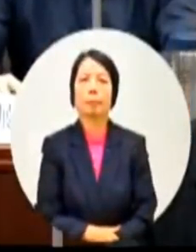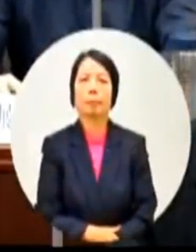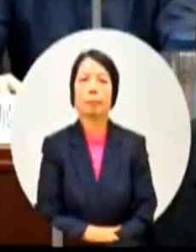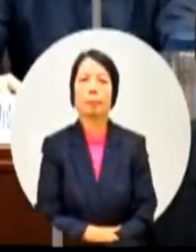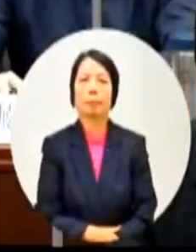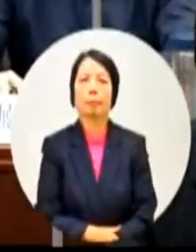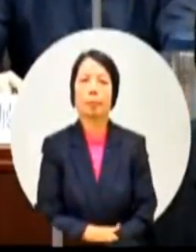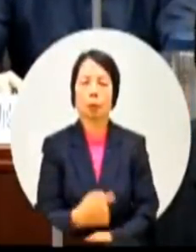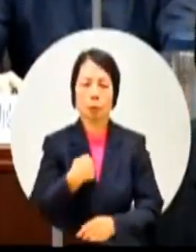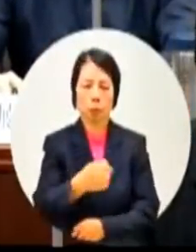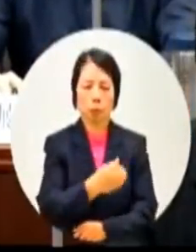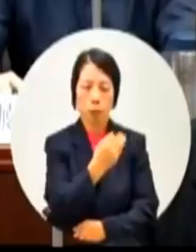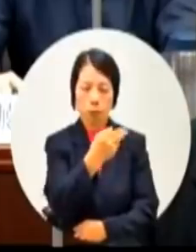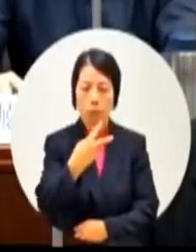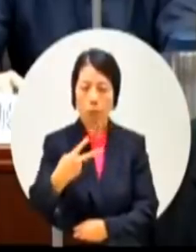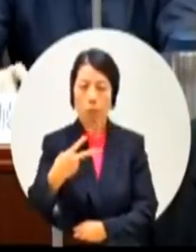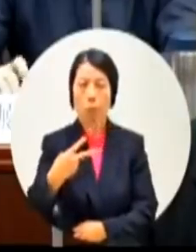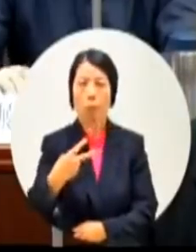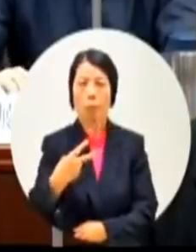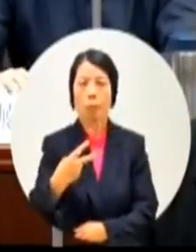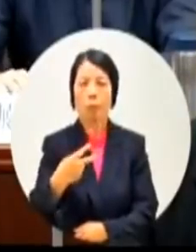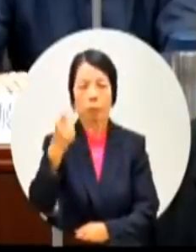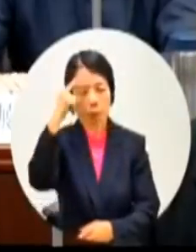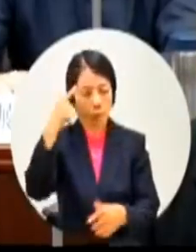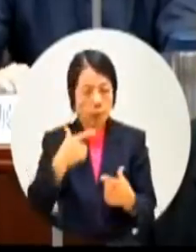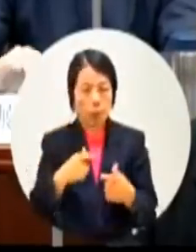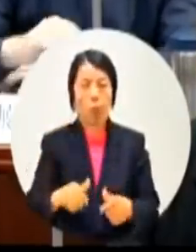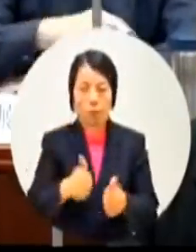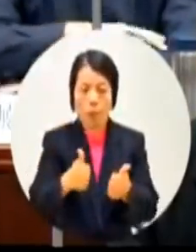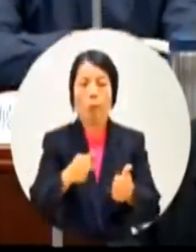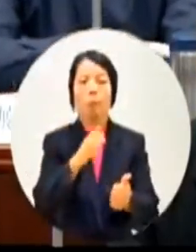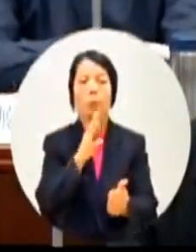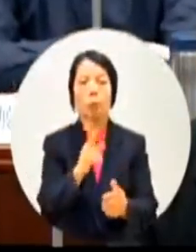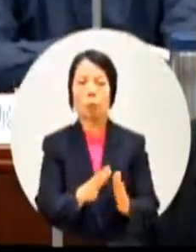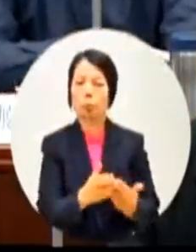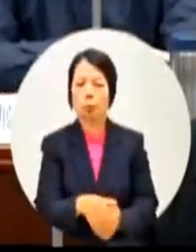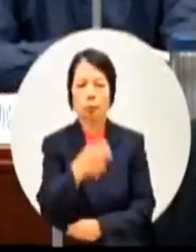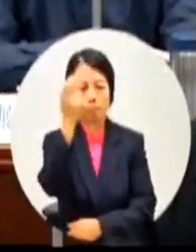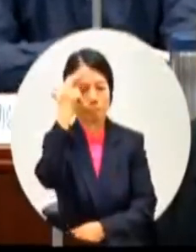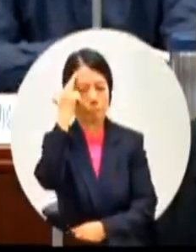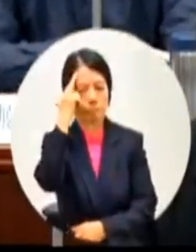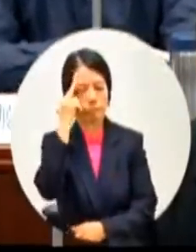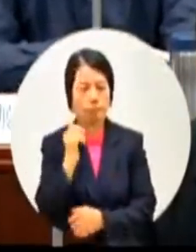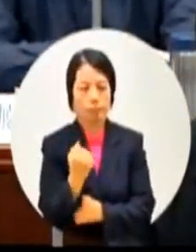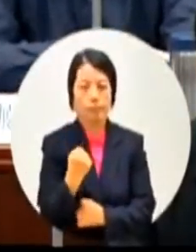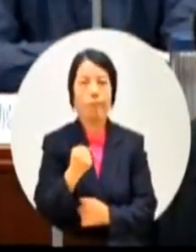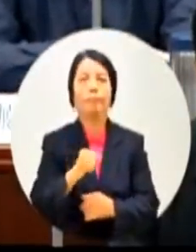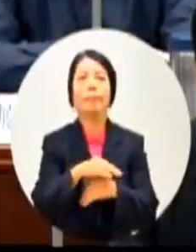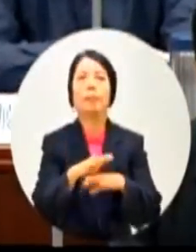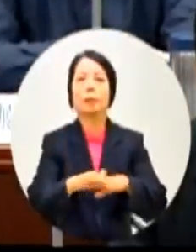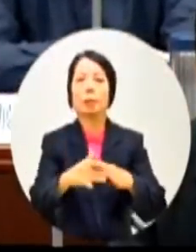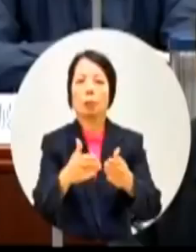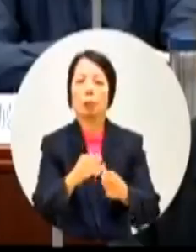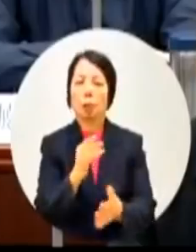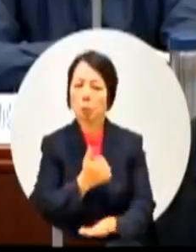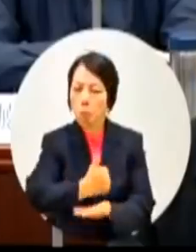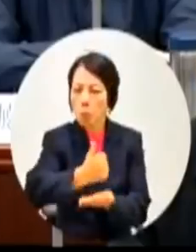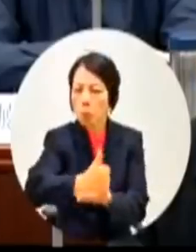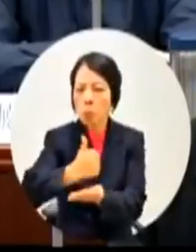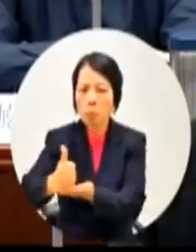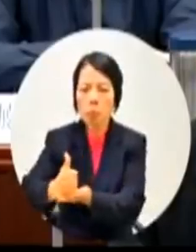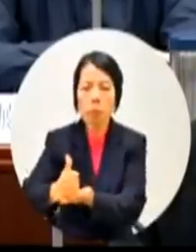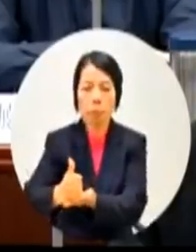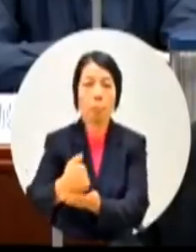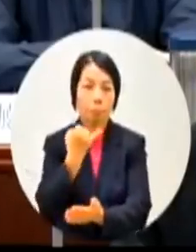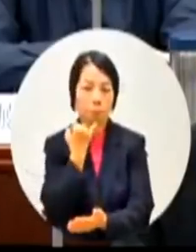者，这样一来货才能卖得出去，人才能进得来高雄，两岸才能够有一个和平的发展。那意识